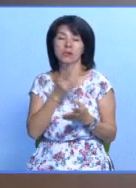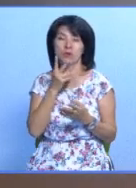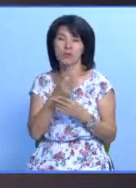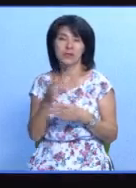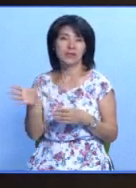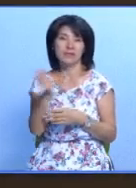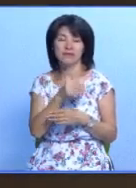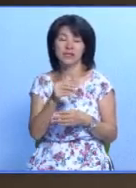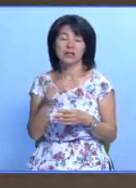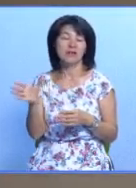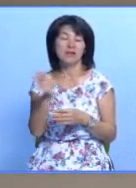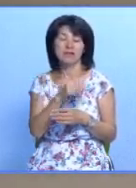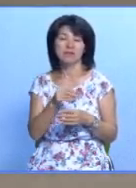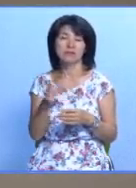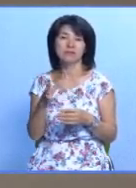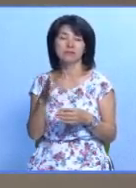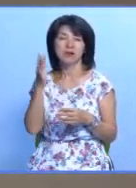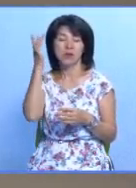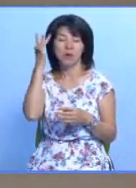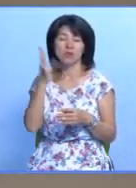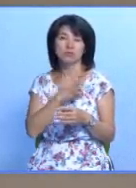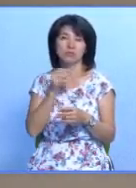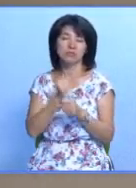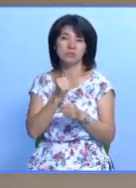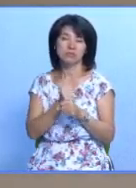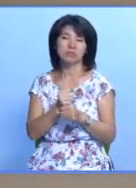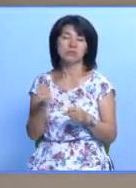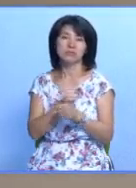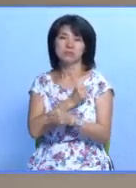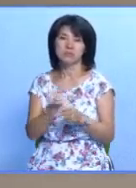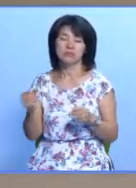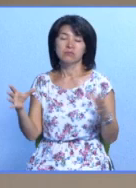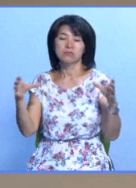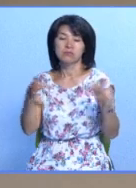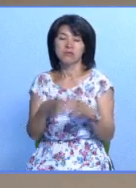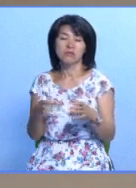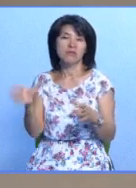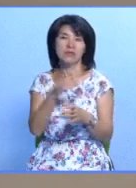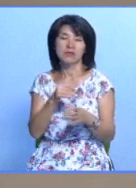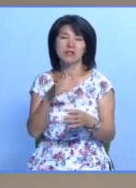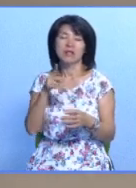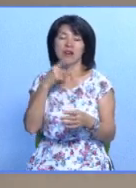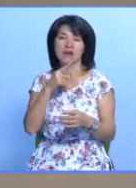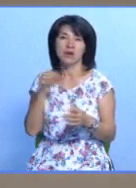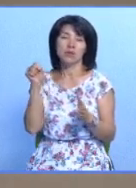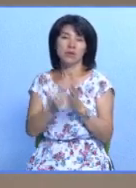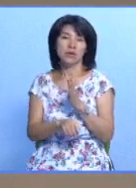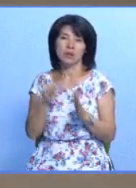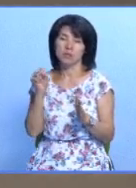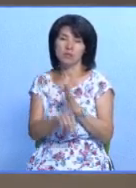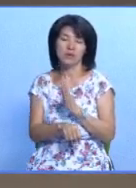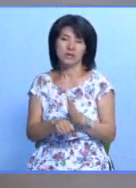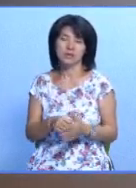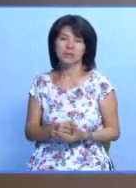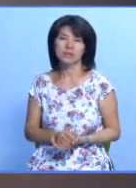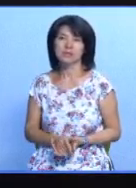Жасөспірім жерде жатқан баланы сабап, тіпті басына секірген. Кадр сыртында да бір топ бала араша түсудің орнына өлтір деп айқайлағаны жаға